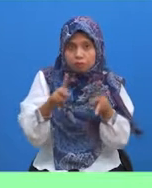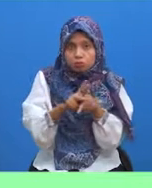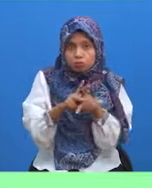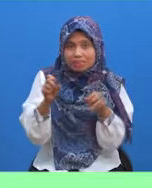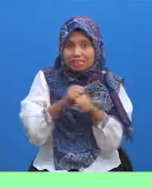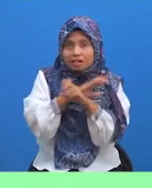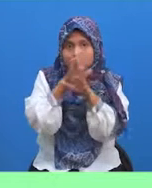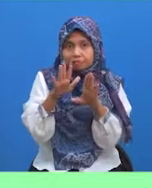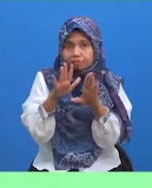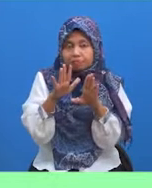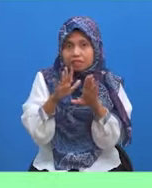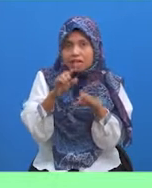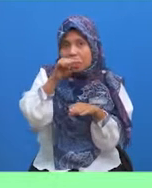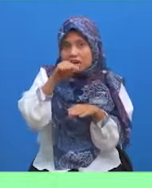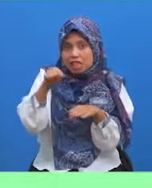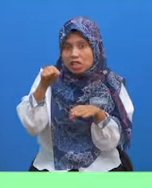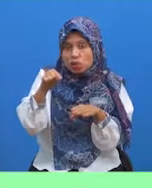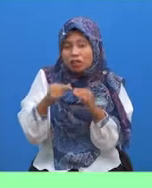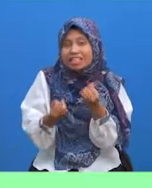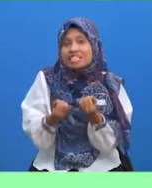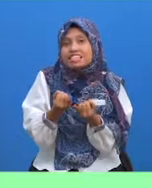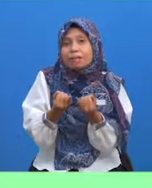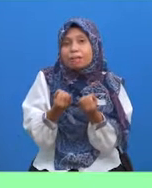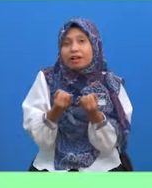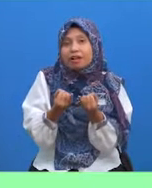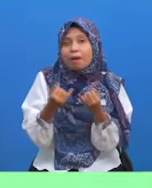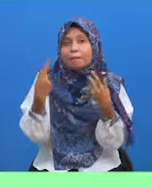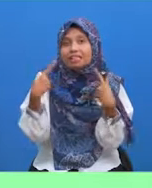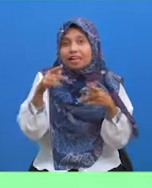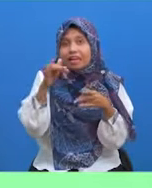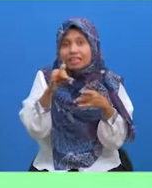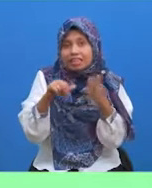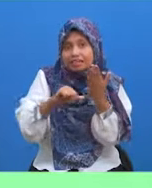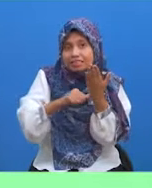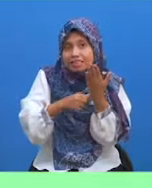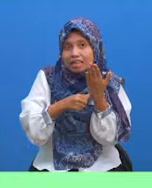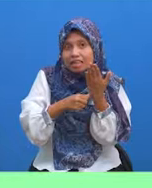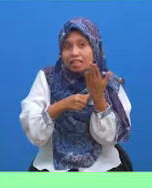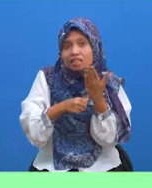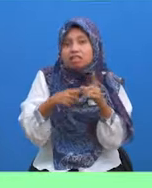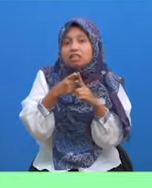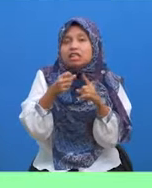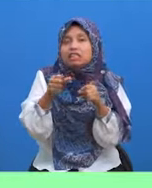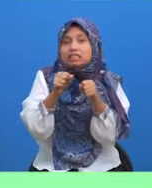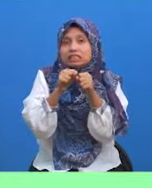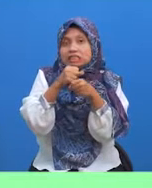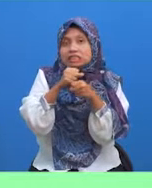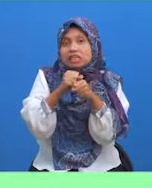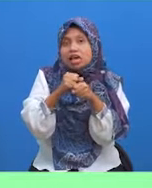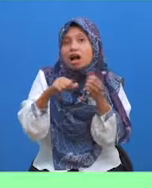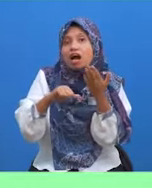terangkai Teluk keseimbangan pasaran yang asal dari segi harga dan